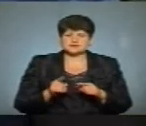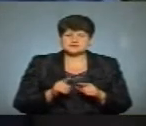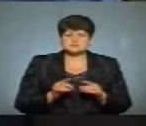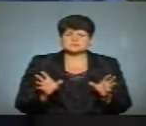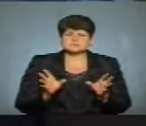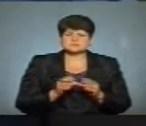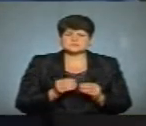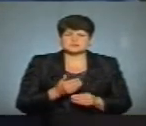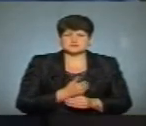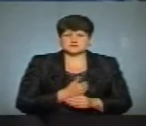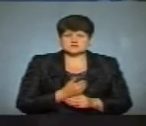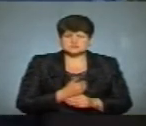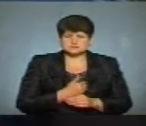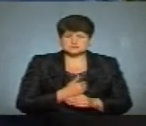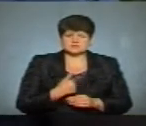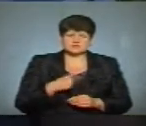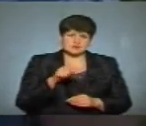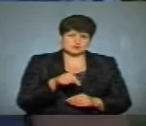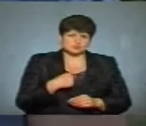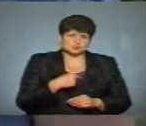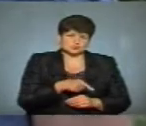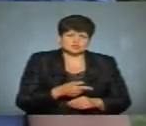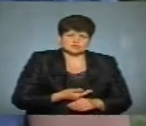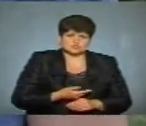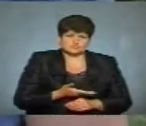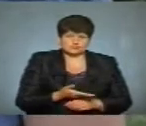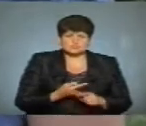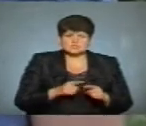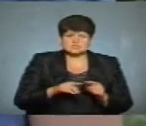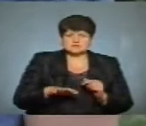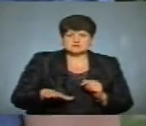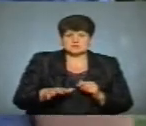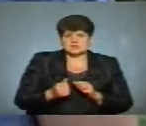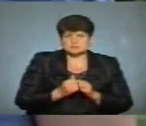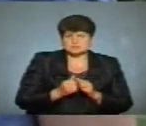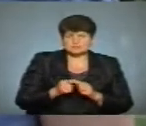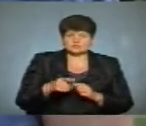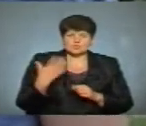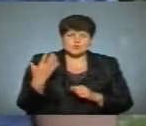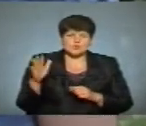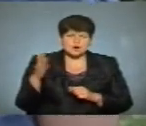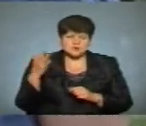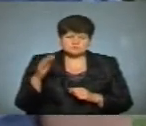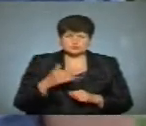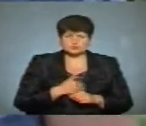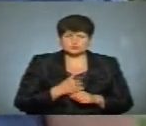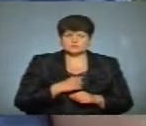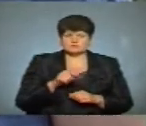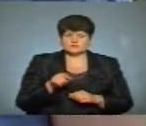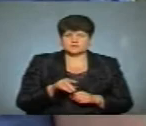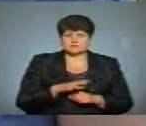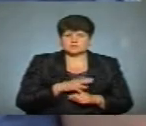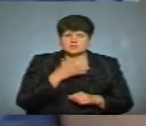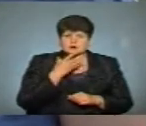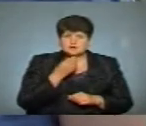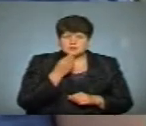спільна ініціатива. Я тут живу, і мені ця ділянка близька, ми тут гуляємо, і мені хочеться, щоб вона була